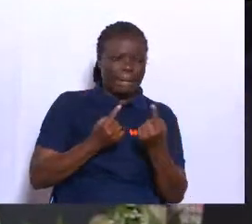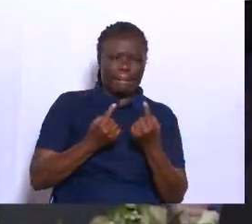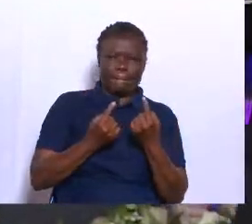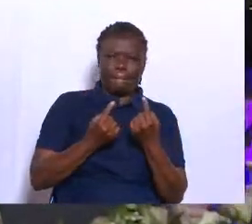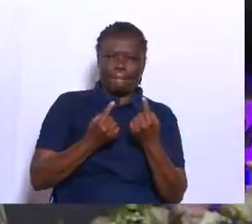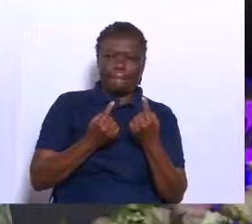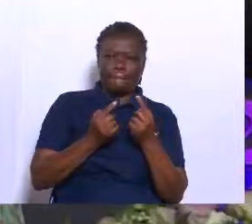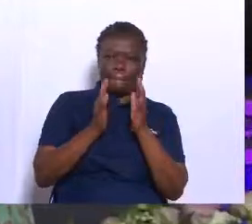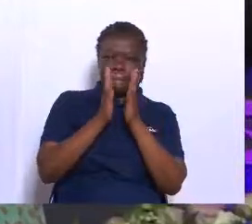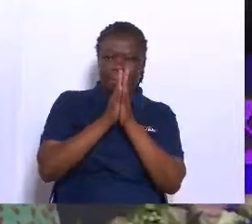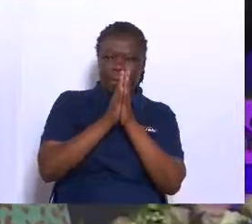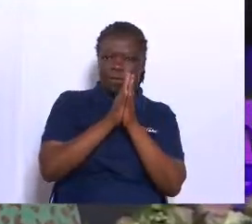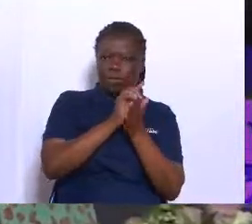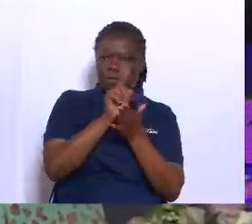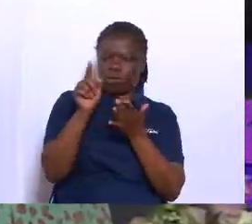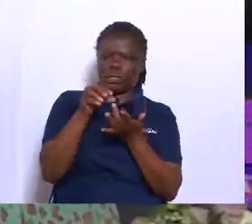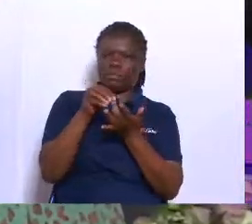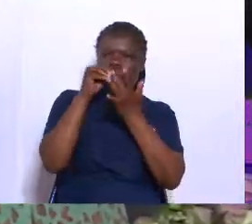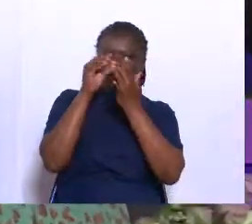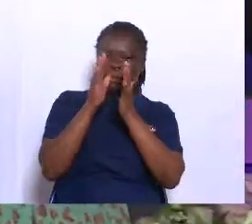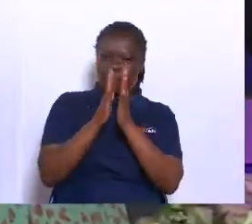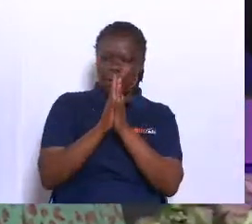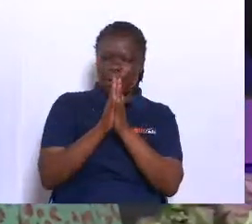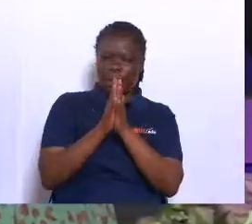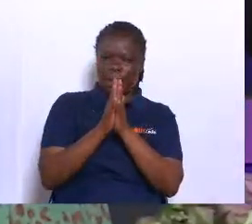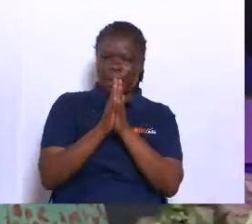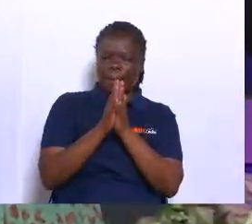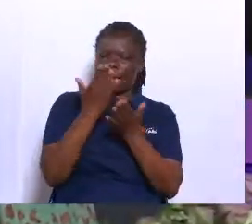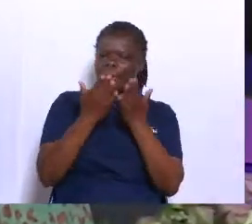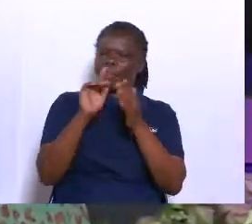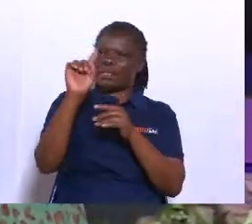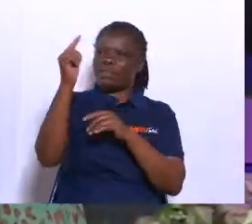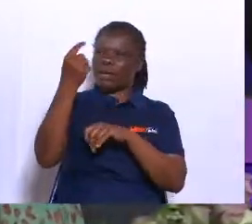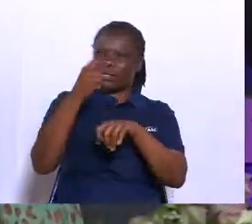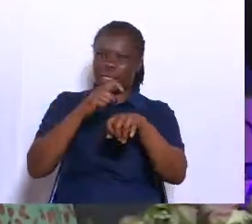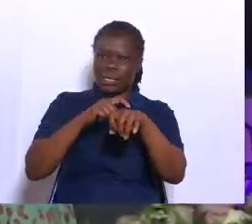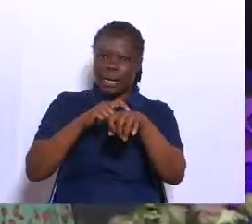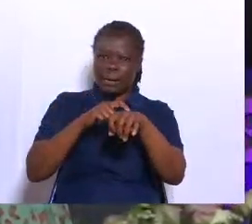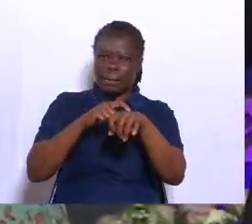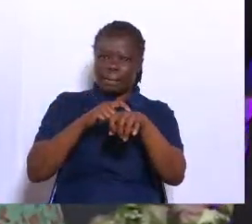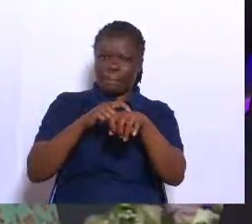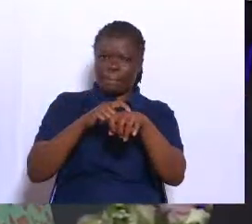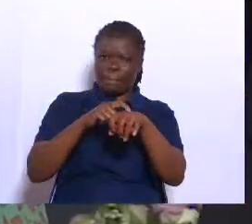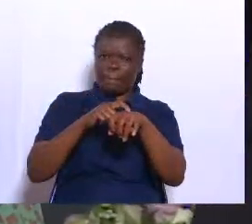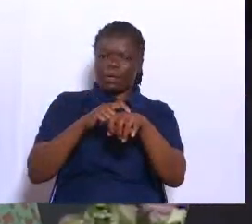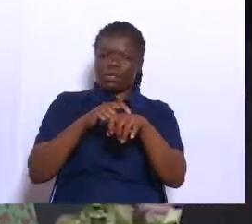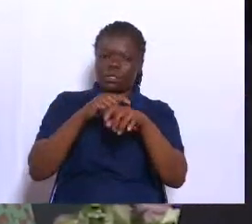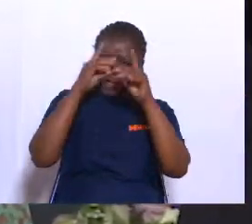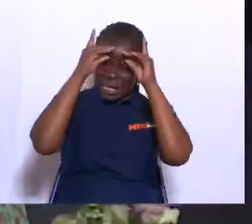ili nikufanyie maombi ya pekee. Na inawezekana ndio mara yako ya kwanza kabisa kufanya